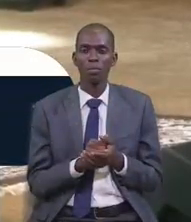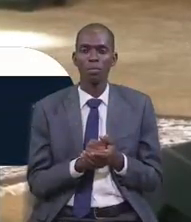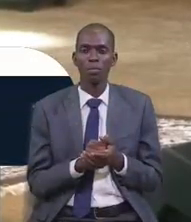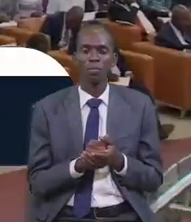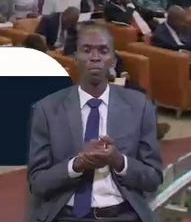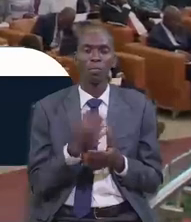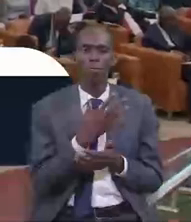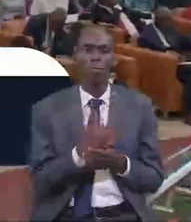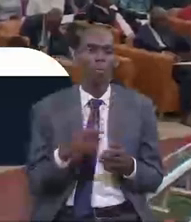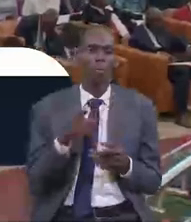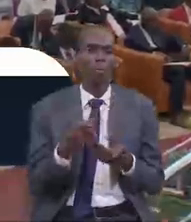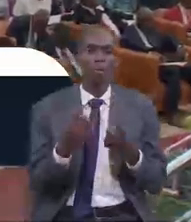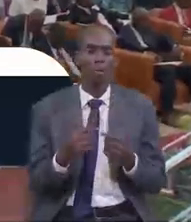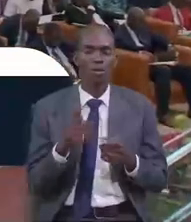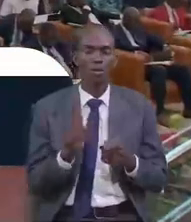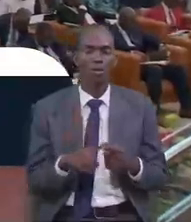2,